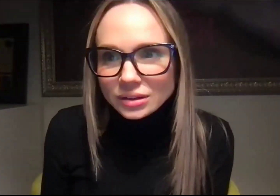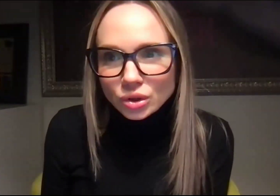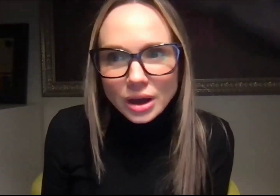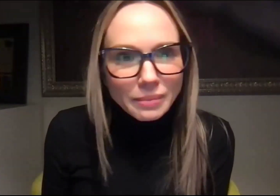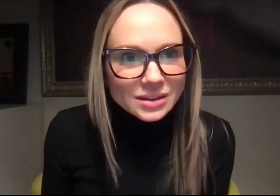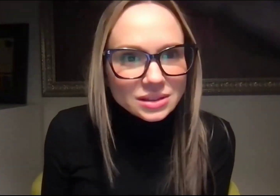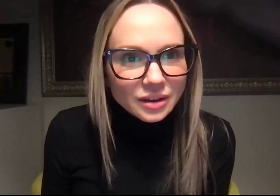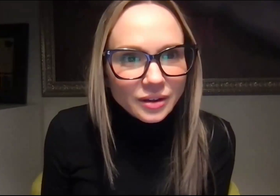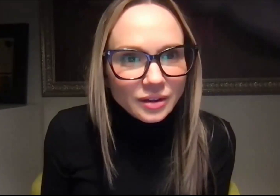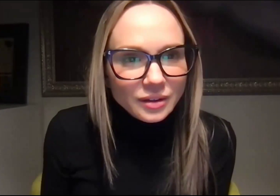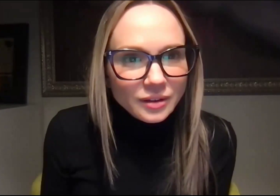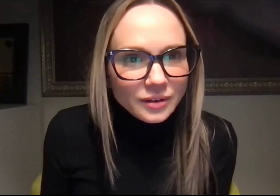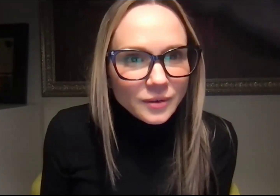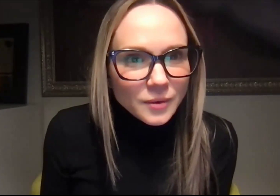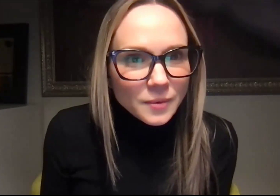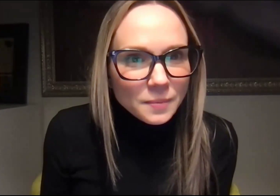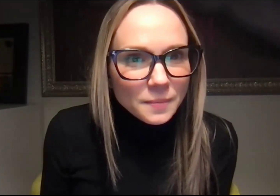H, une grande mince.